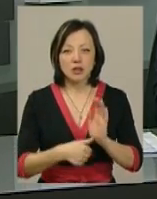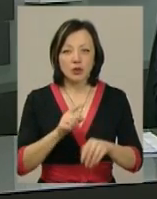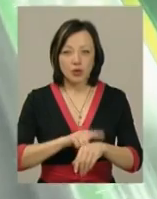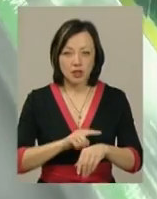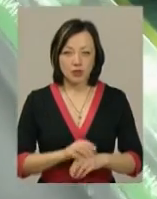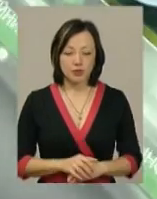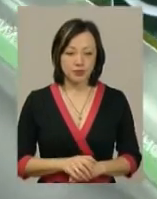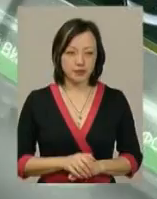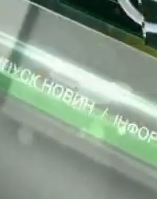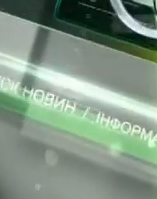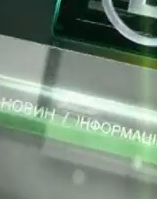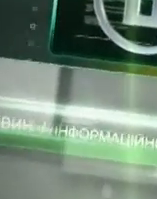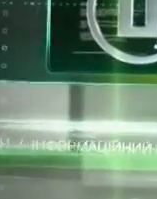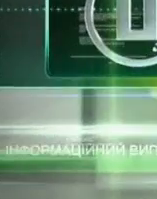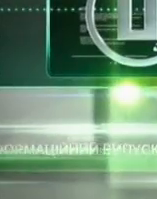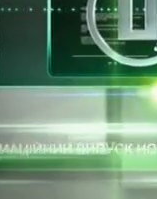годину.